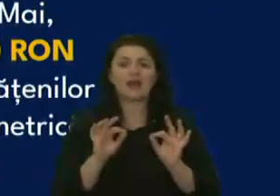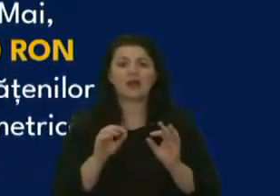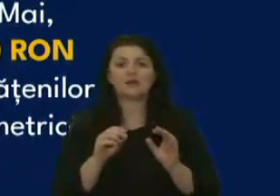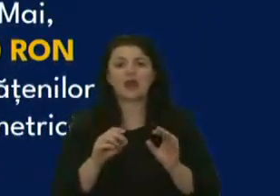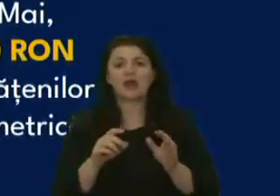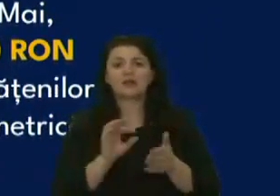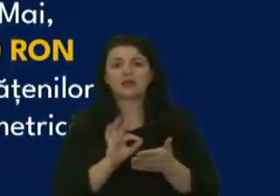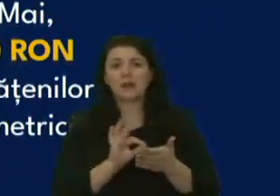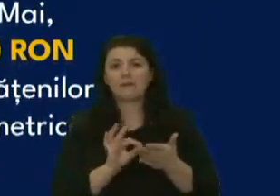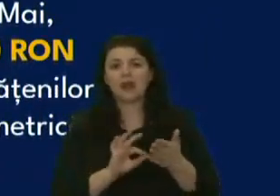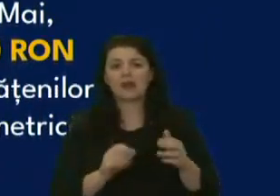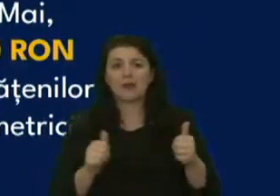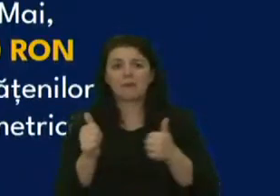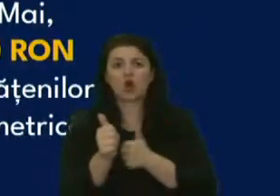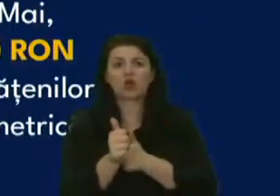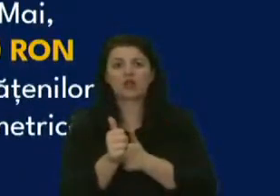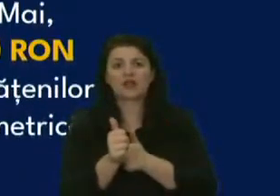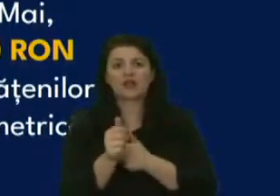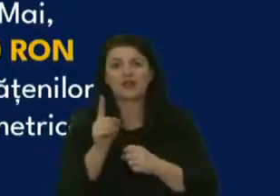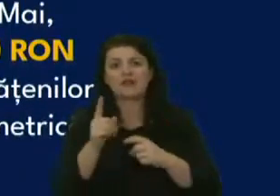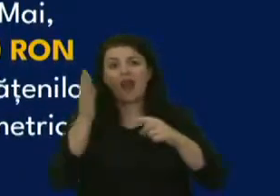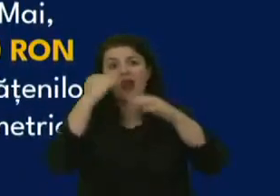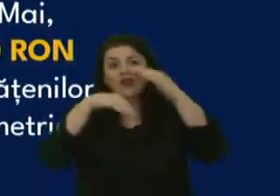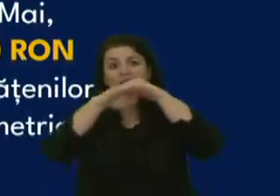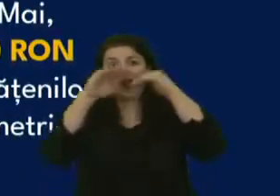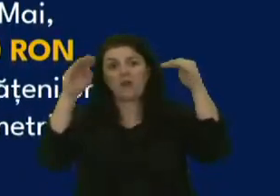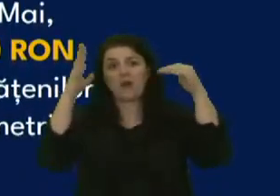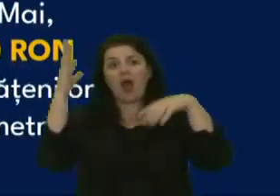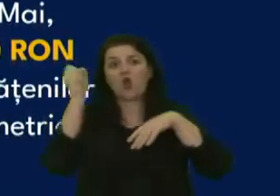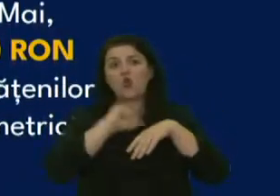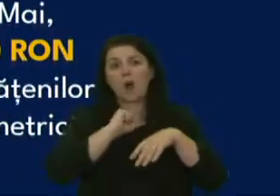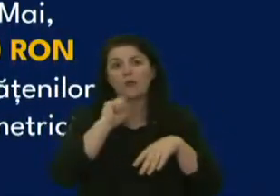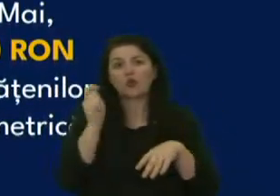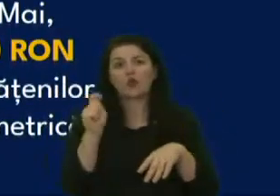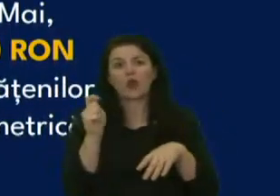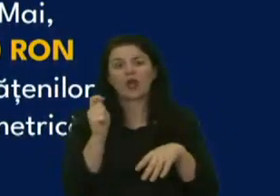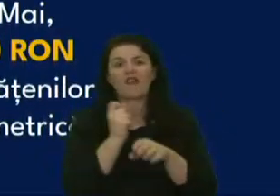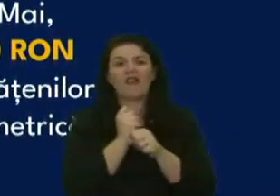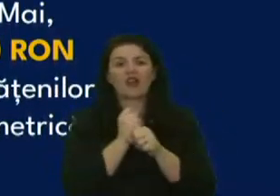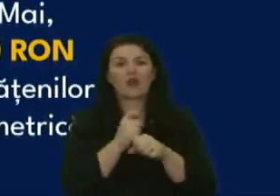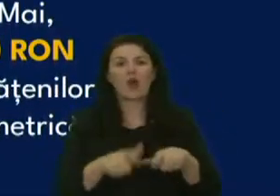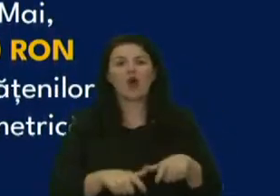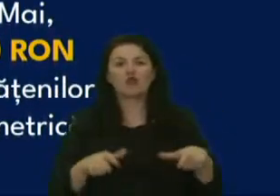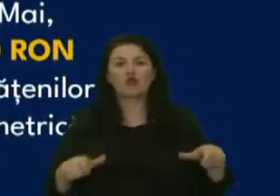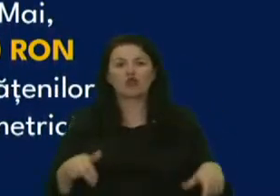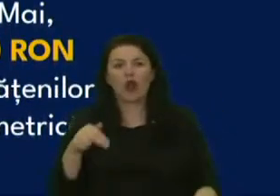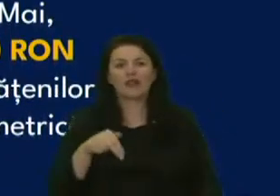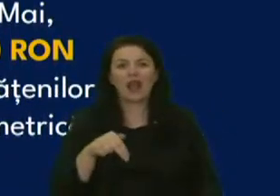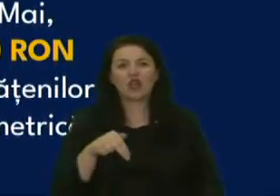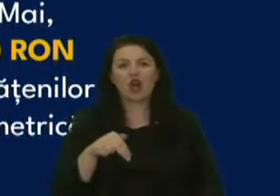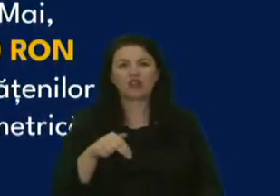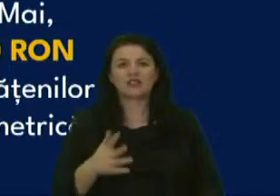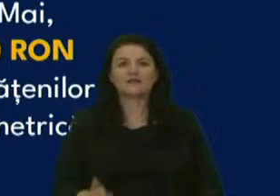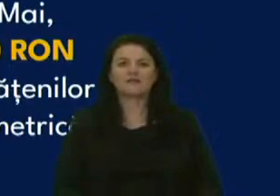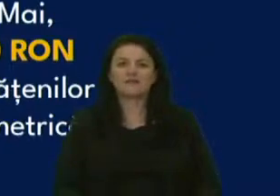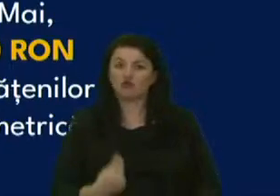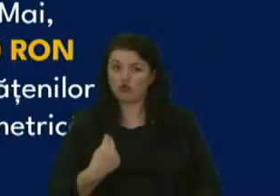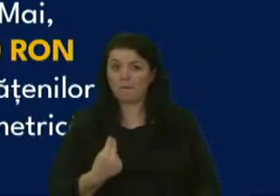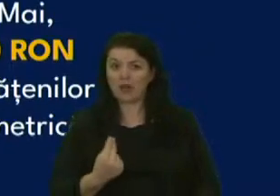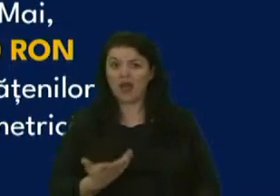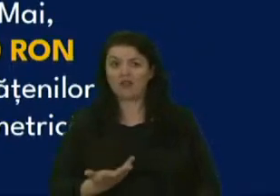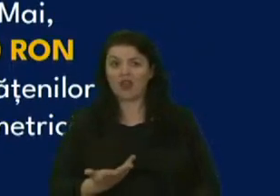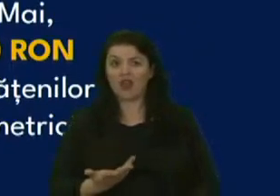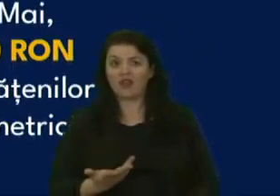priorități că dacă ar fi raiul repet frumos am fi mai luăm 1 miliard mai facem centura de Nord sau nu două mai luăm imediat și o facem o Ce bine ar fi